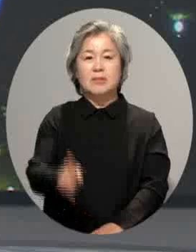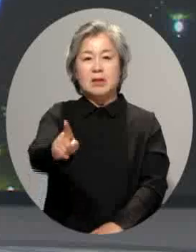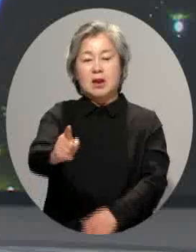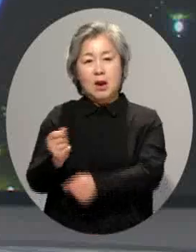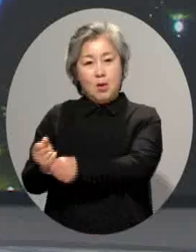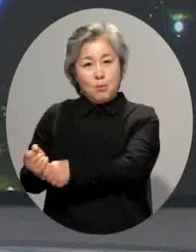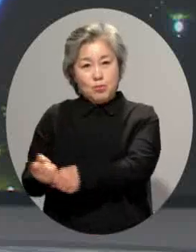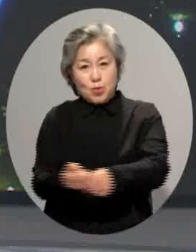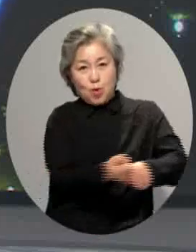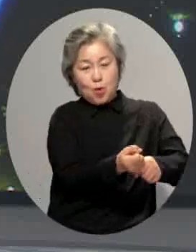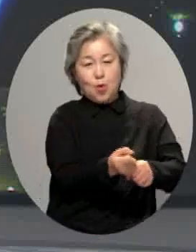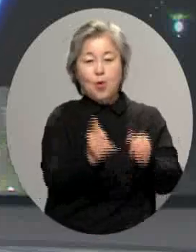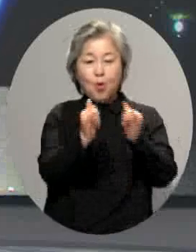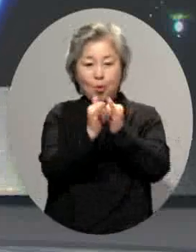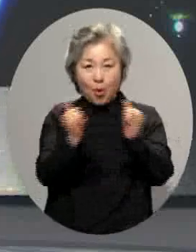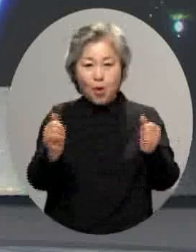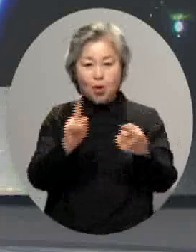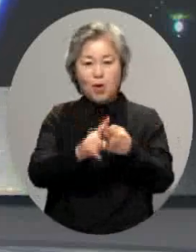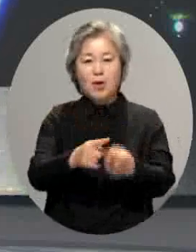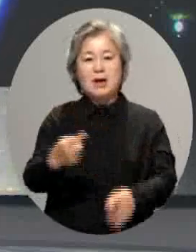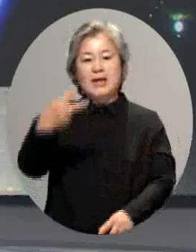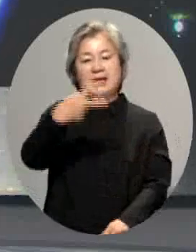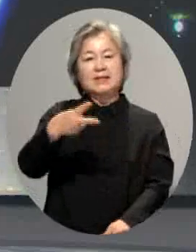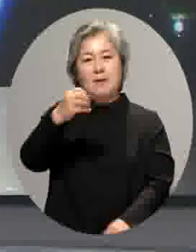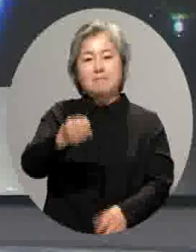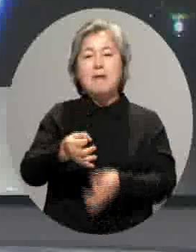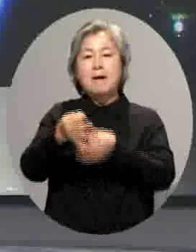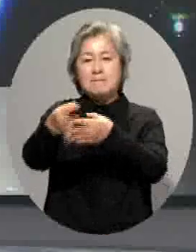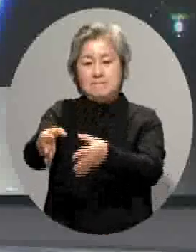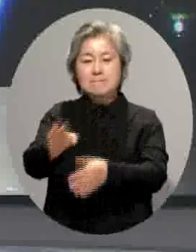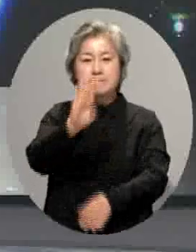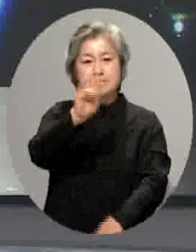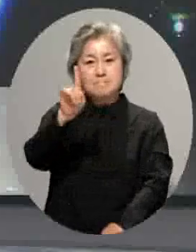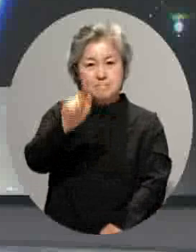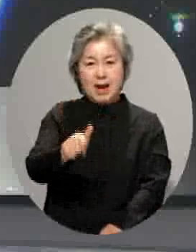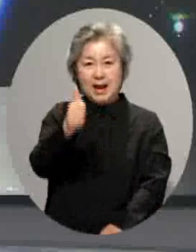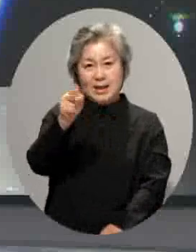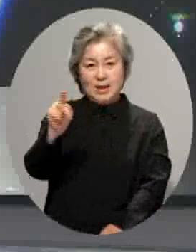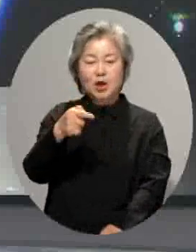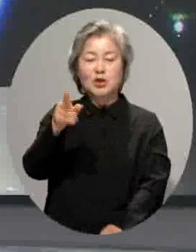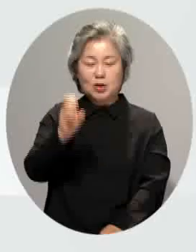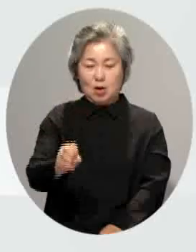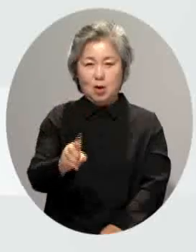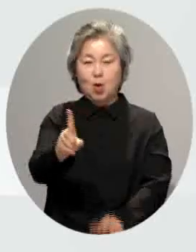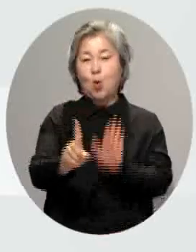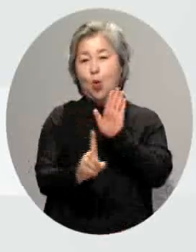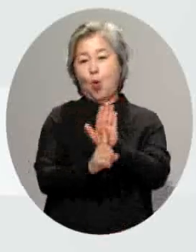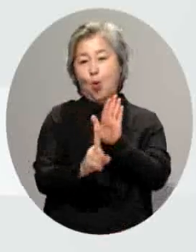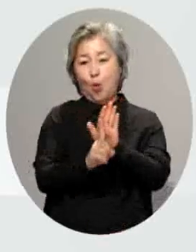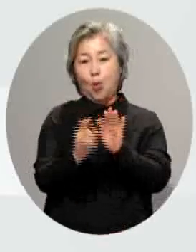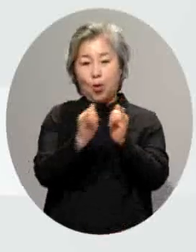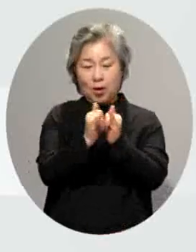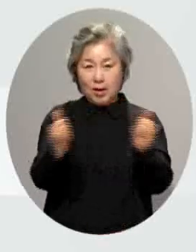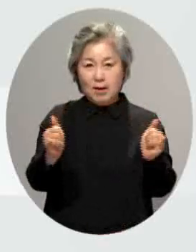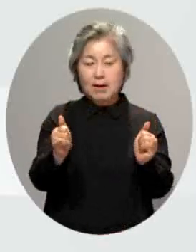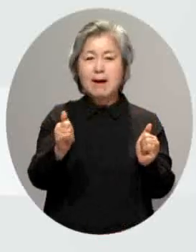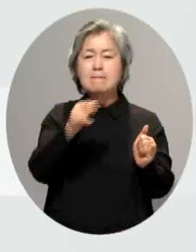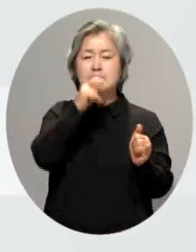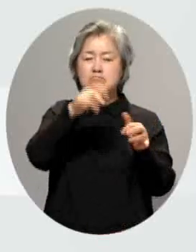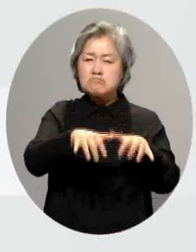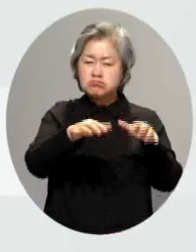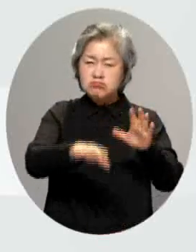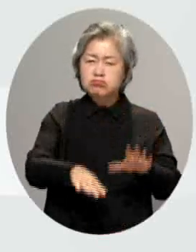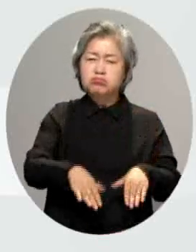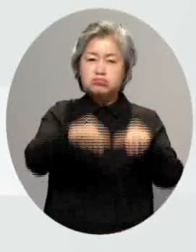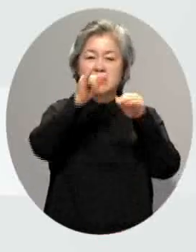프로골퍼 박현경 씨가 익산시에 성금 2천만 원을 기탁했습니다. 익산시 홍보대사인 박 선수는 수해와 생활고로